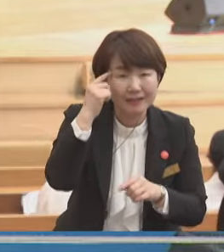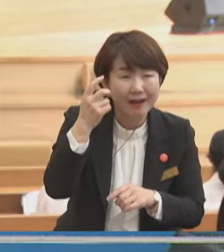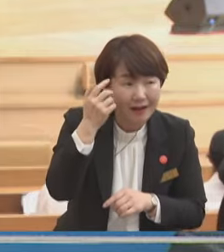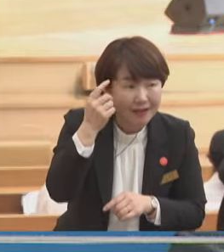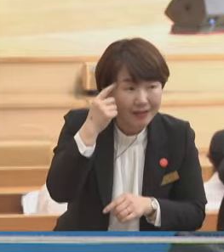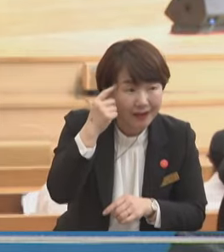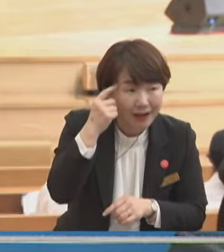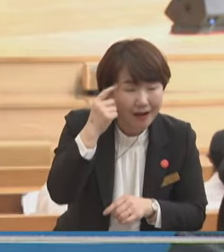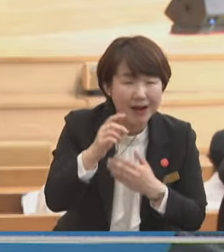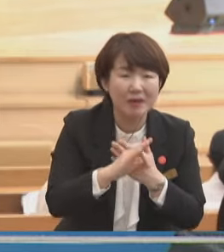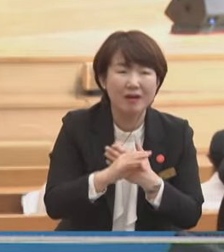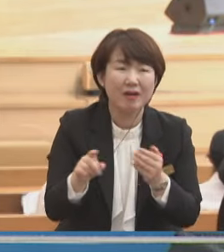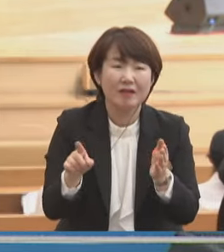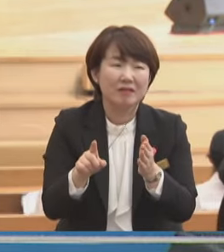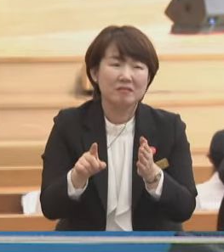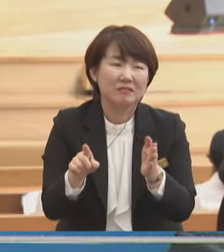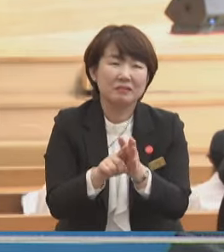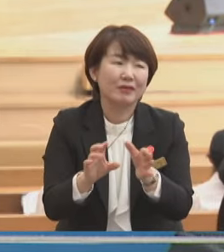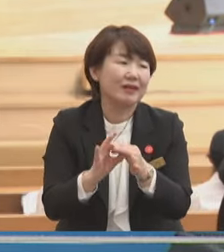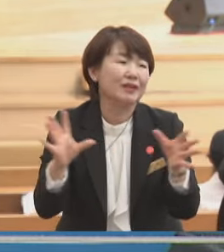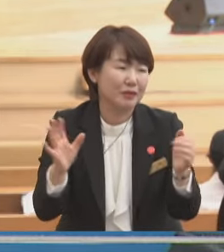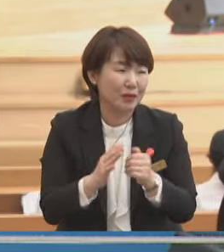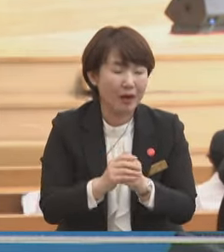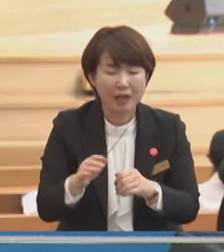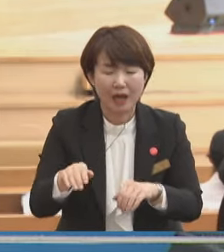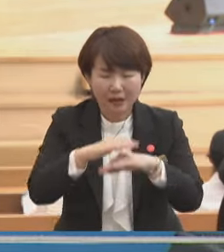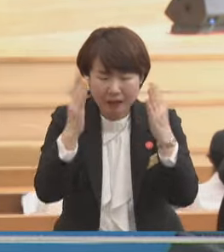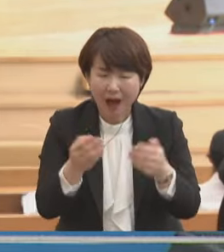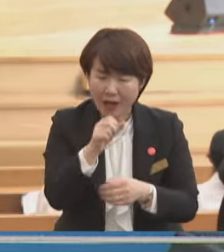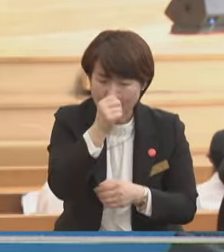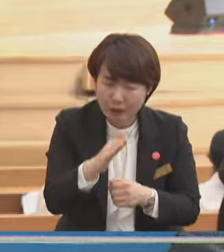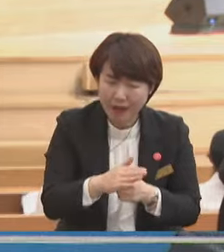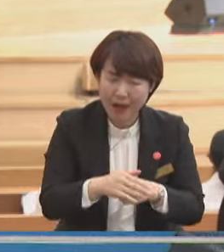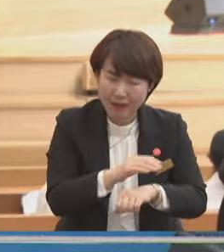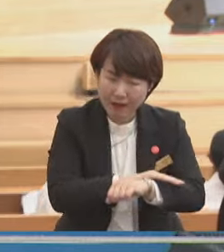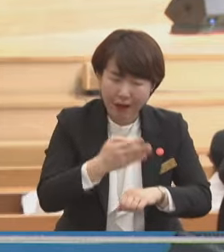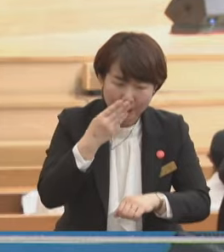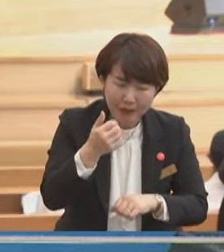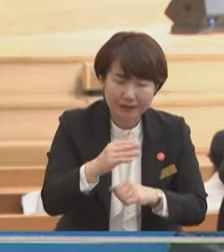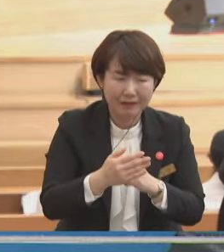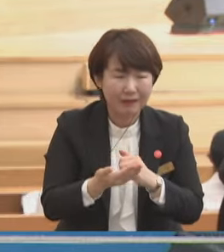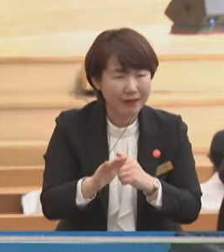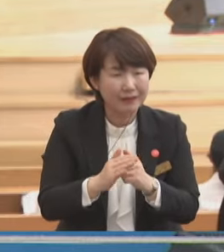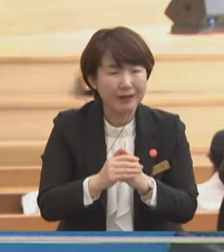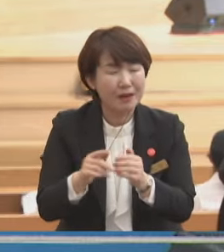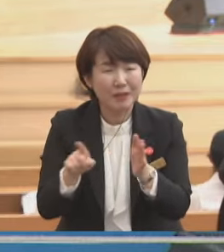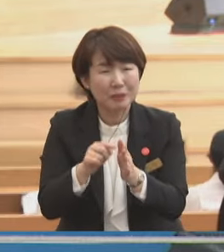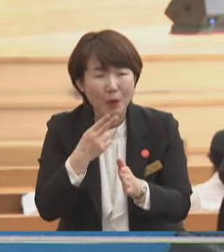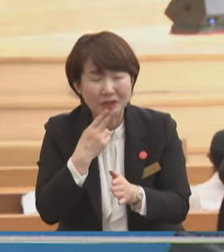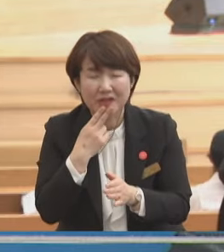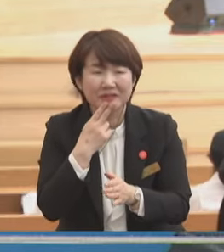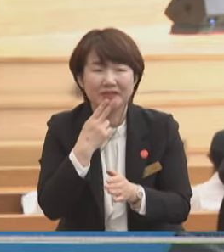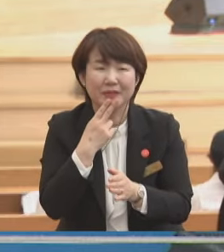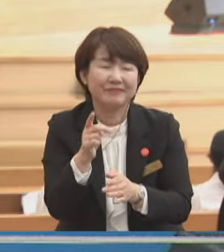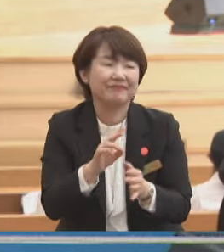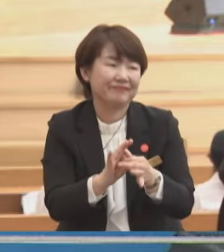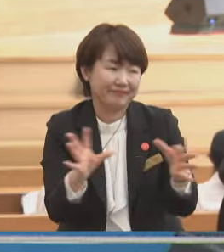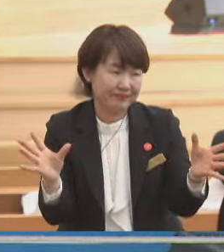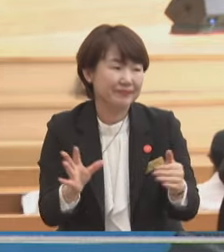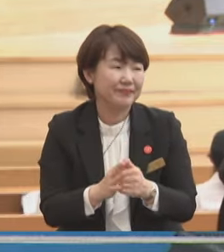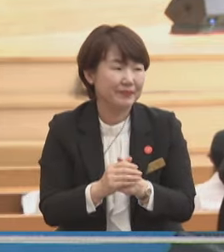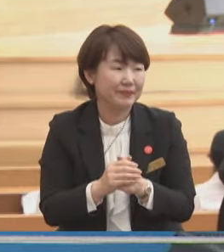사람이죠 다 좋은데 믿음이 없다 아예 상관이 없는 거예요뿐만 아닙니다 여러분 우리가 겪어서